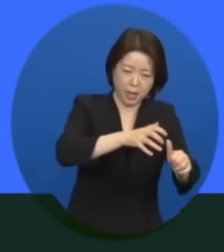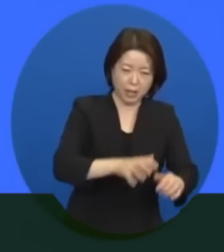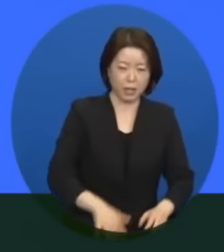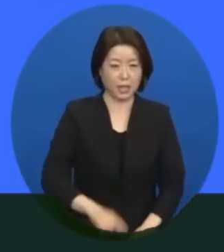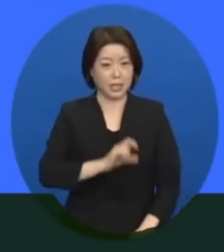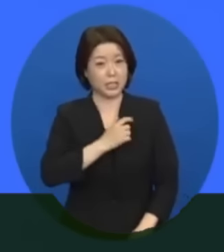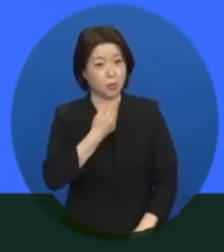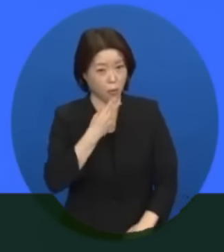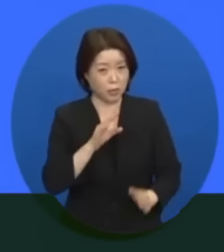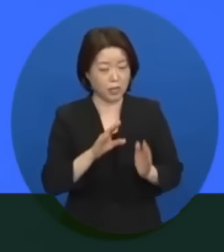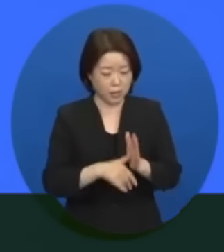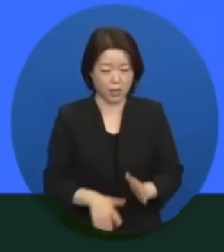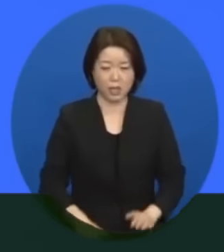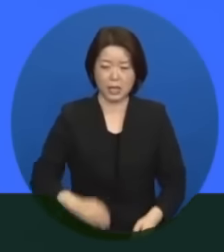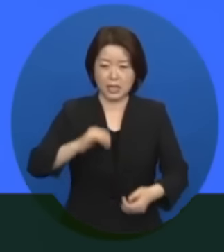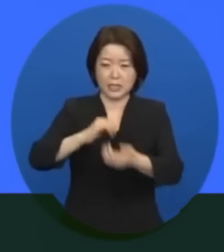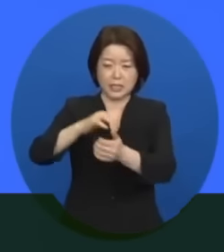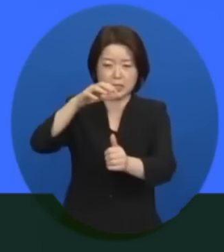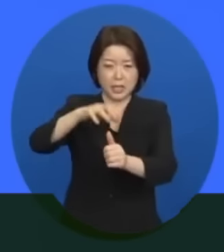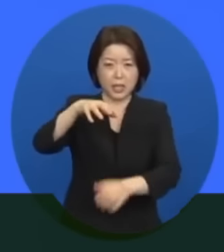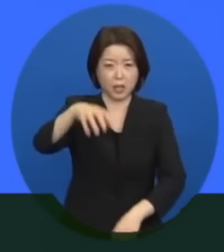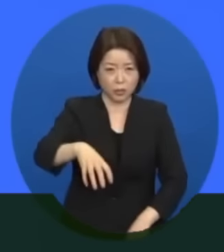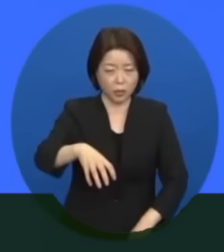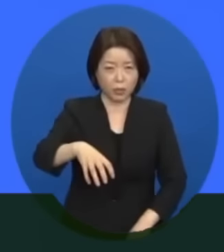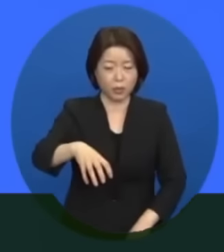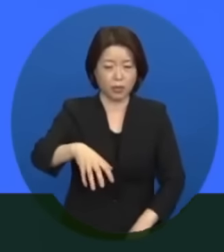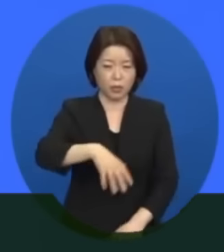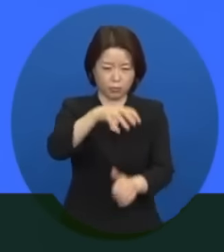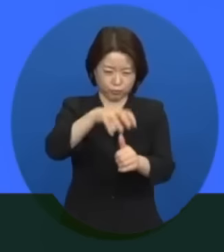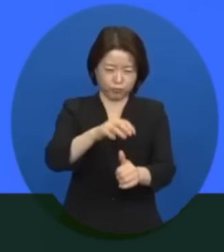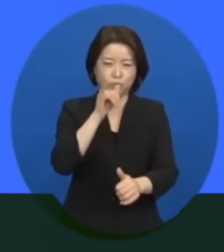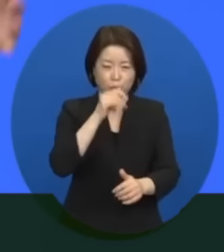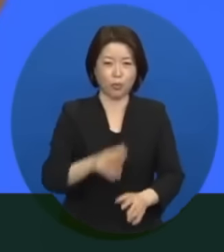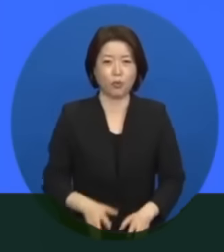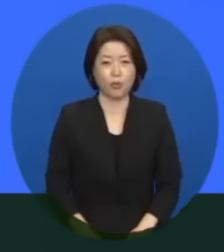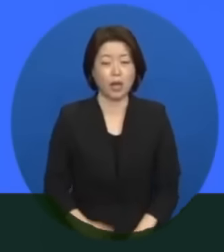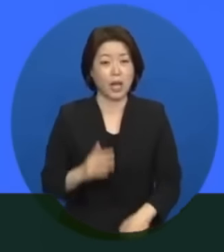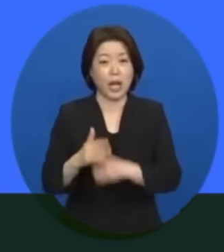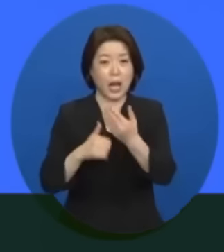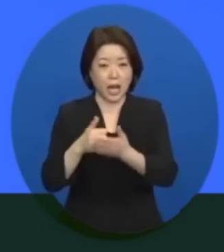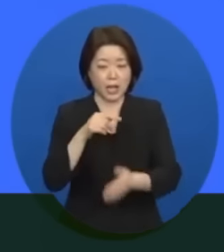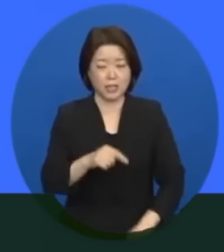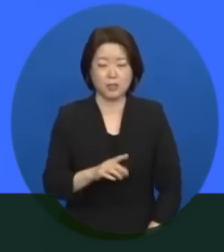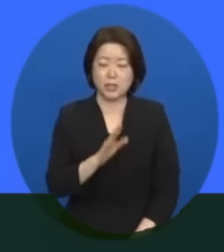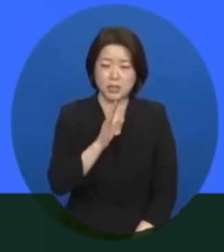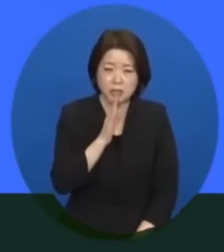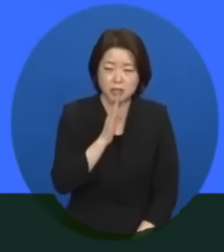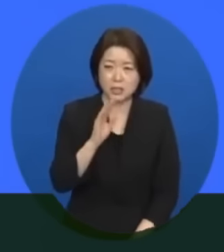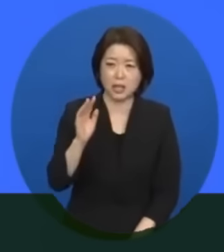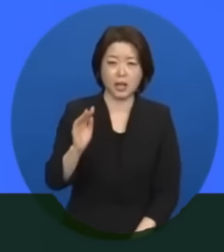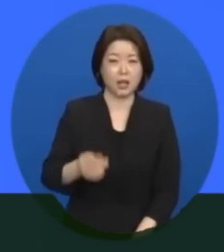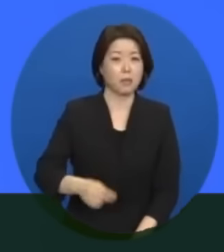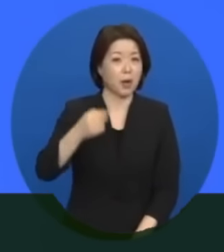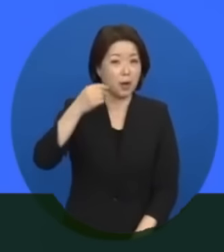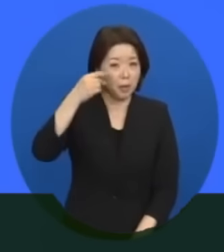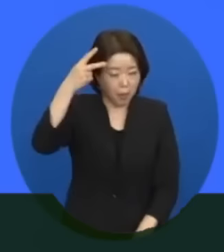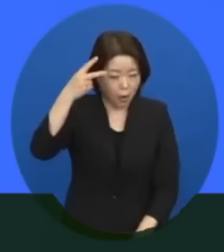시절 제한된 장소에 가두 놓고 하나님께서는 그를 진정 바울로